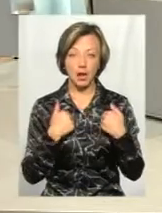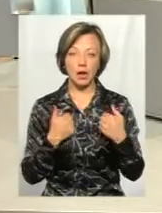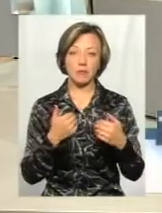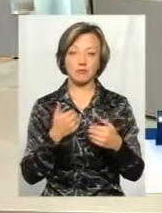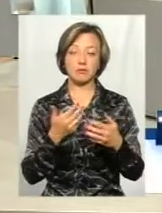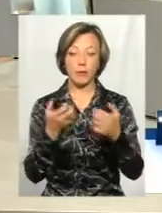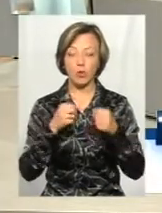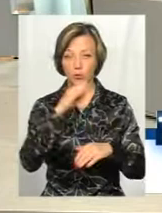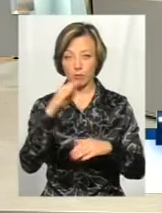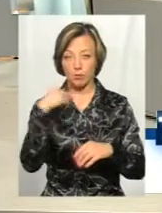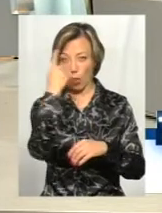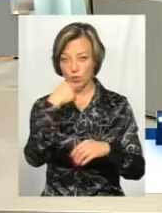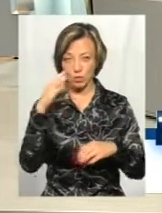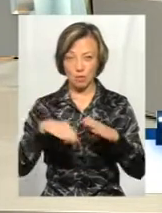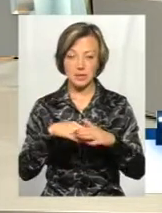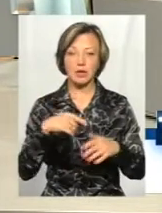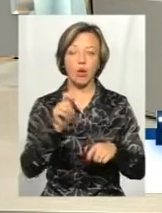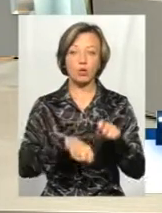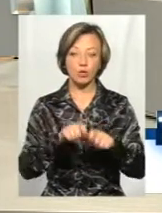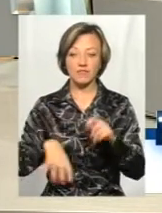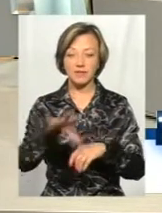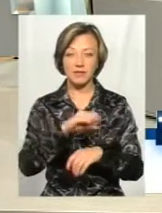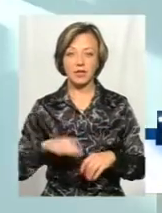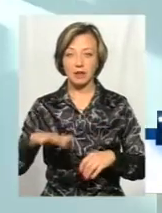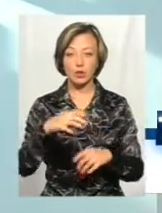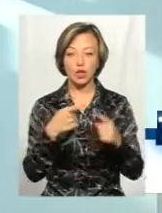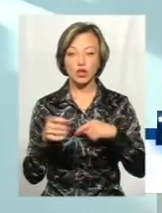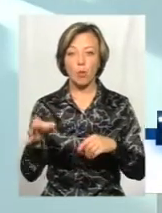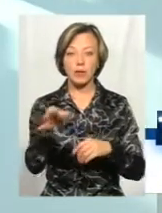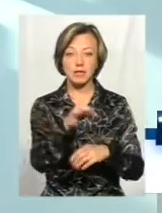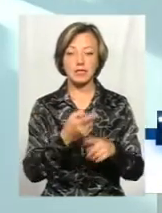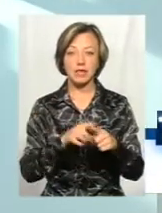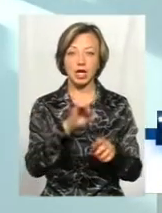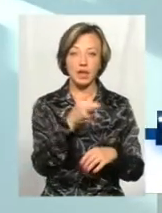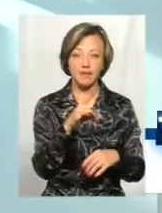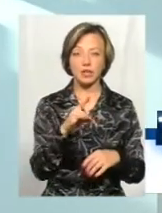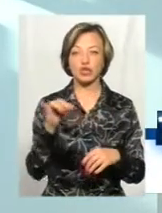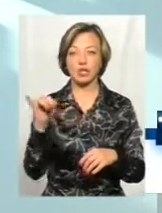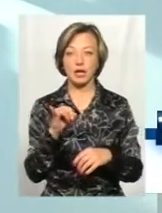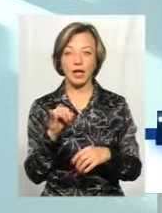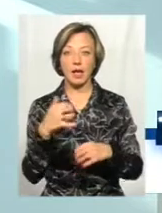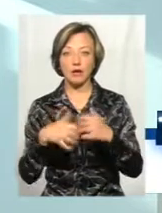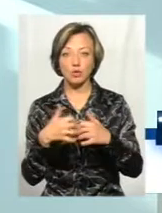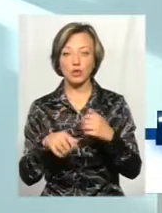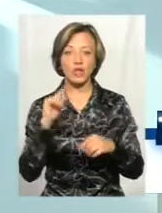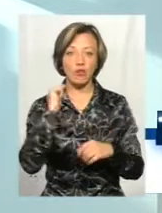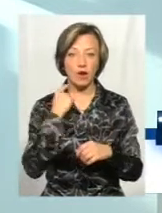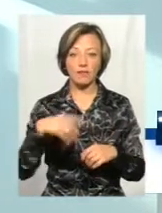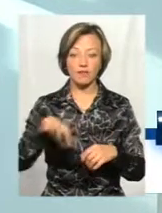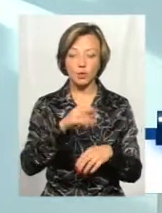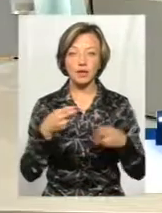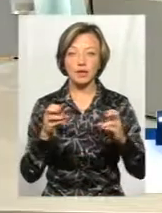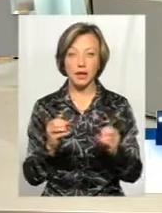під особистий контроль, так як і всі інші на території інших областей. Це і Рівненщина, і Херсонщина, Кіровоградщина. Всюди,